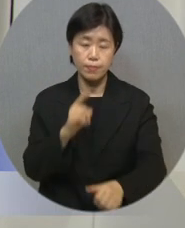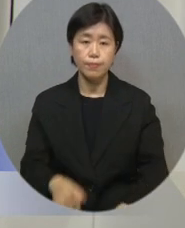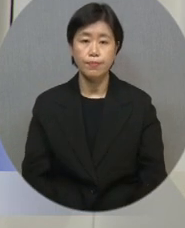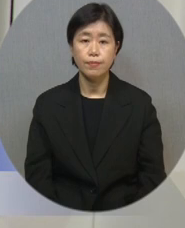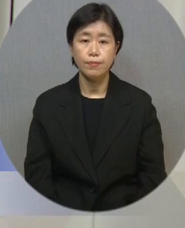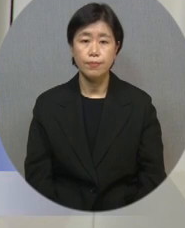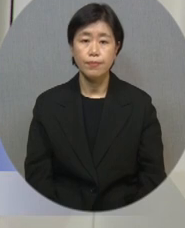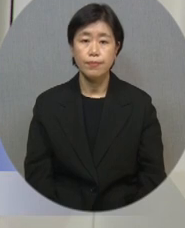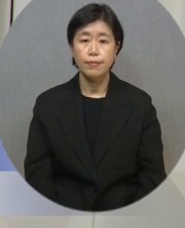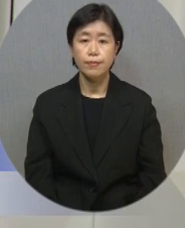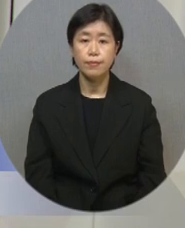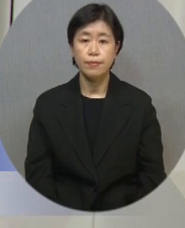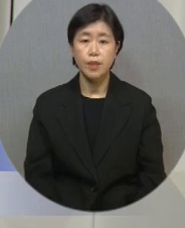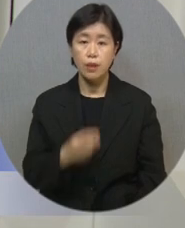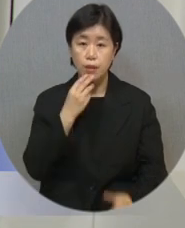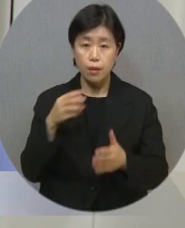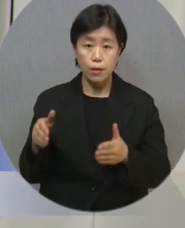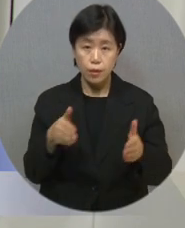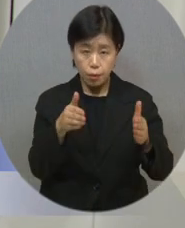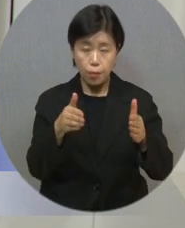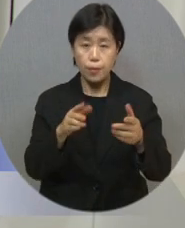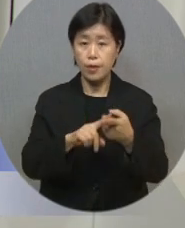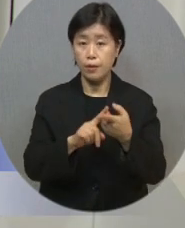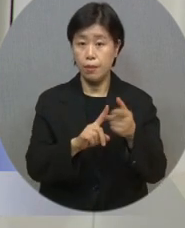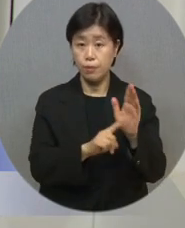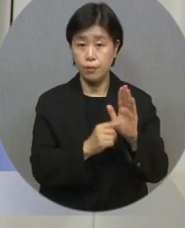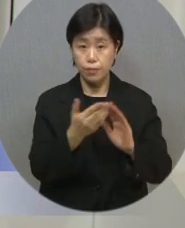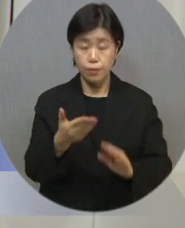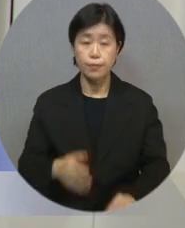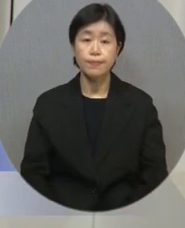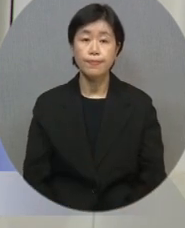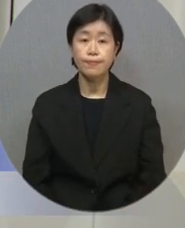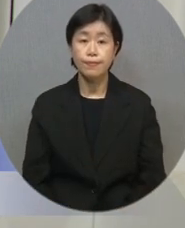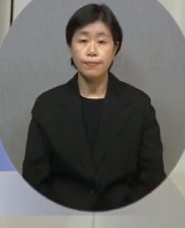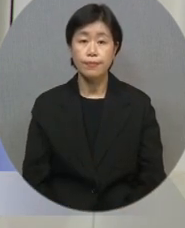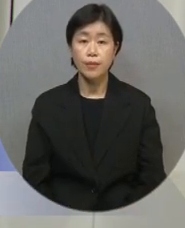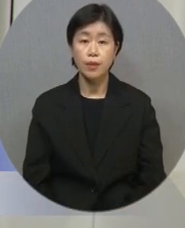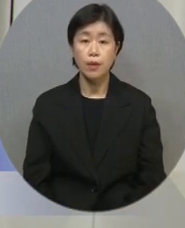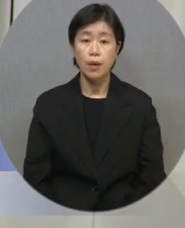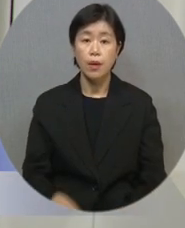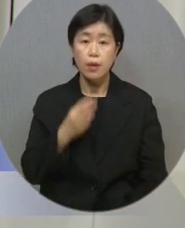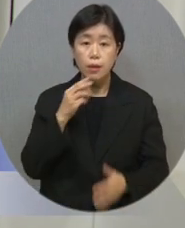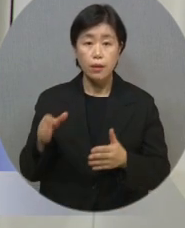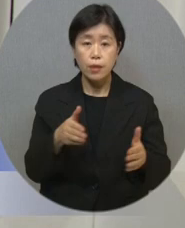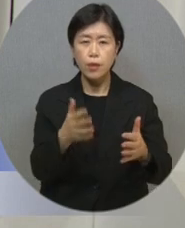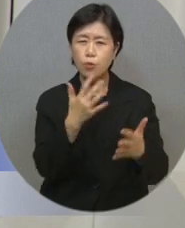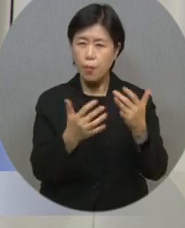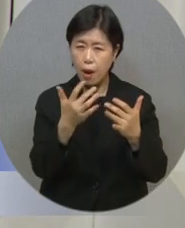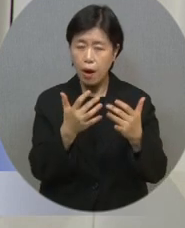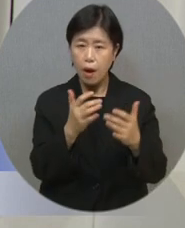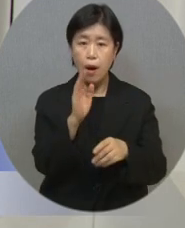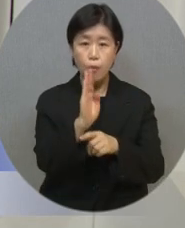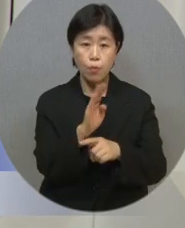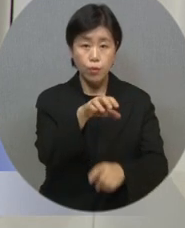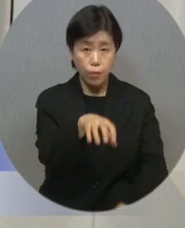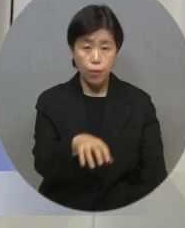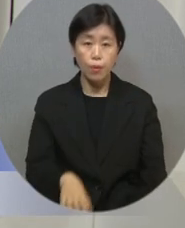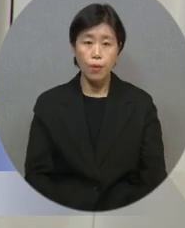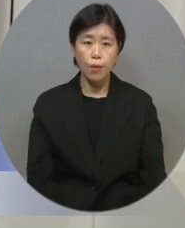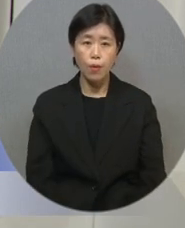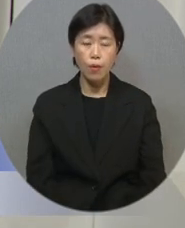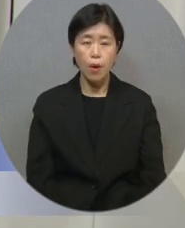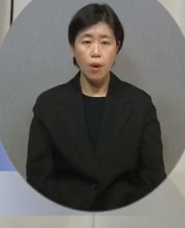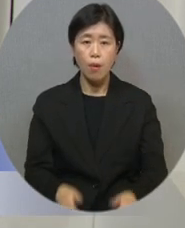장애인 신문 면에서는 경기도 소식을 전하고 있는데요 경기 소방 재난 본부가 노후 아파트에 거주하는